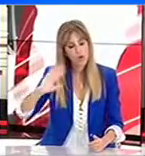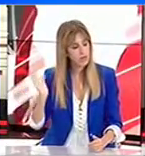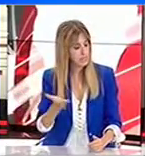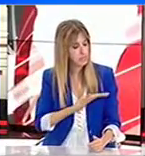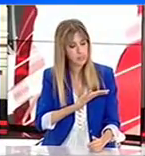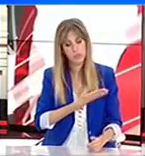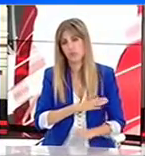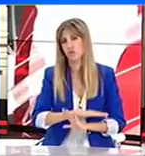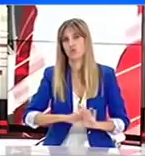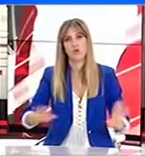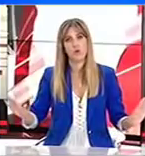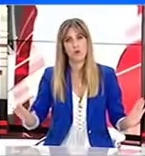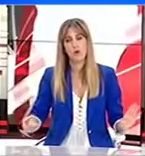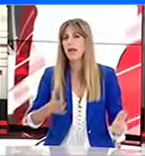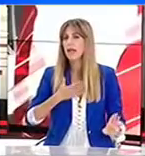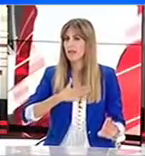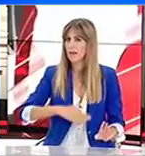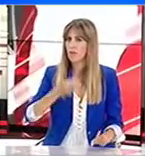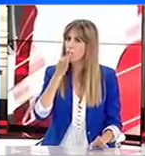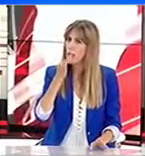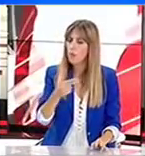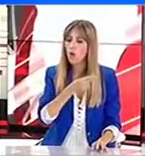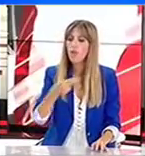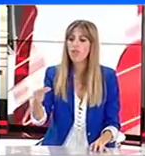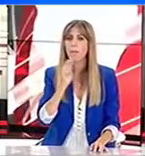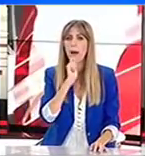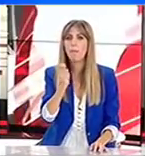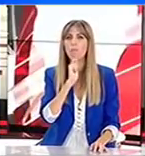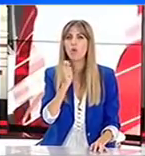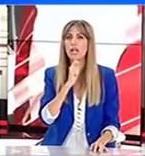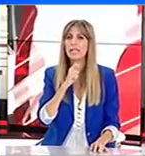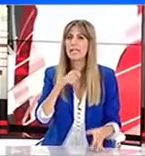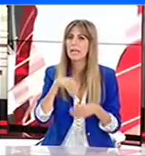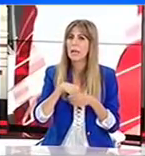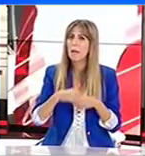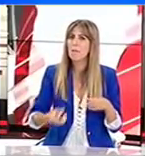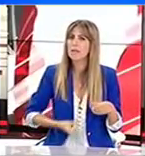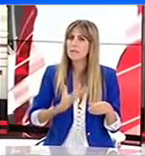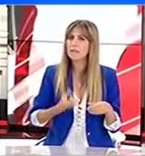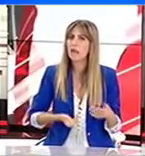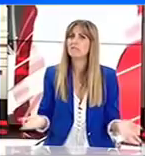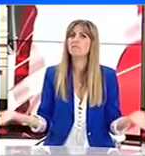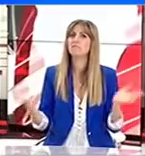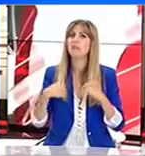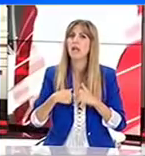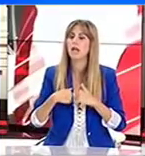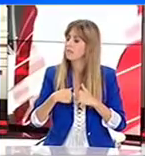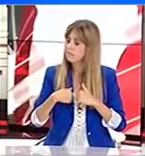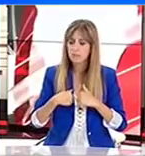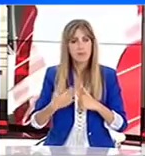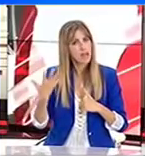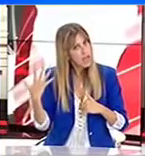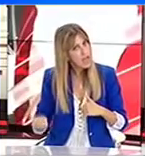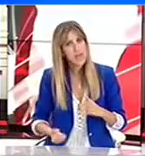Δεν είναι τα πάντα πολιτικό κόστος και πολιτικό όφελος. Και επίσης θέλω να σας πω